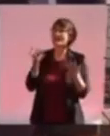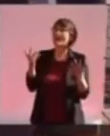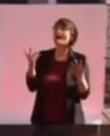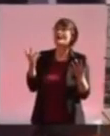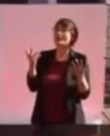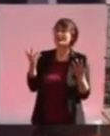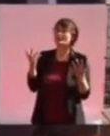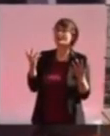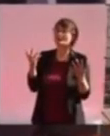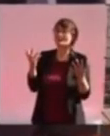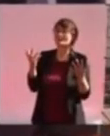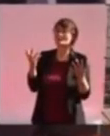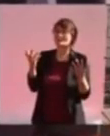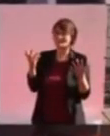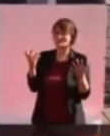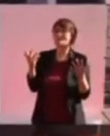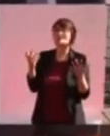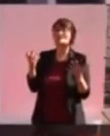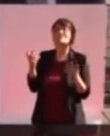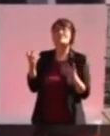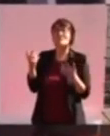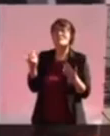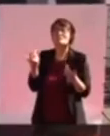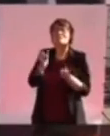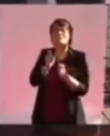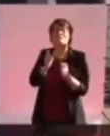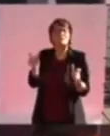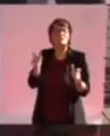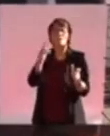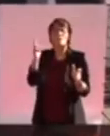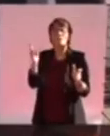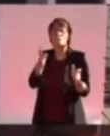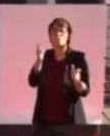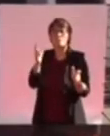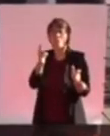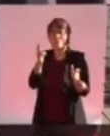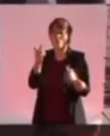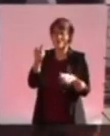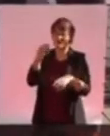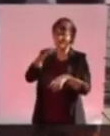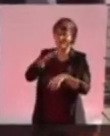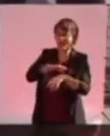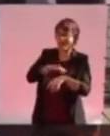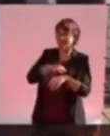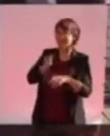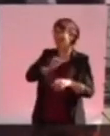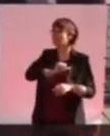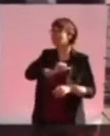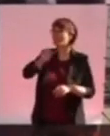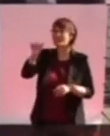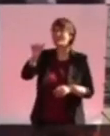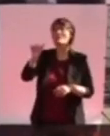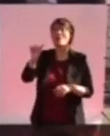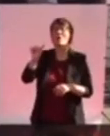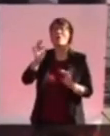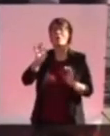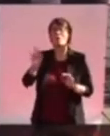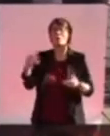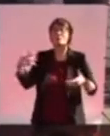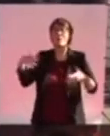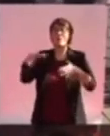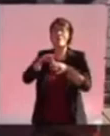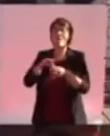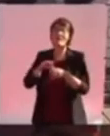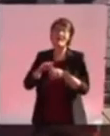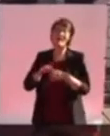principali cause di morte e malattia e di disagio sono legate alle cronicità e